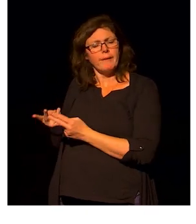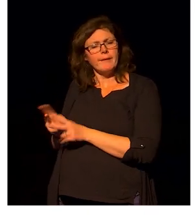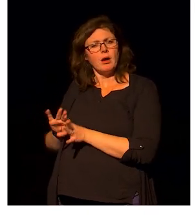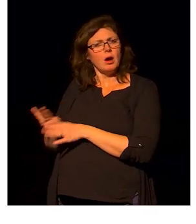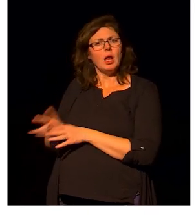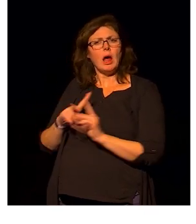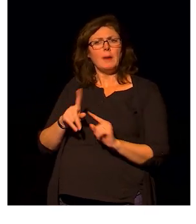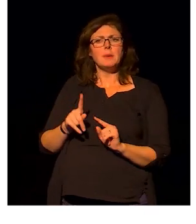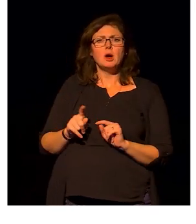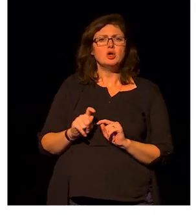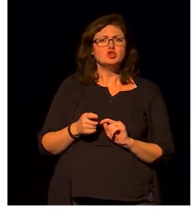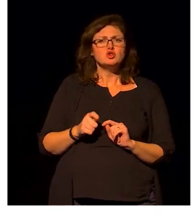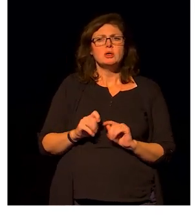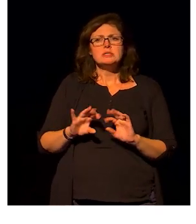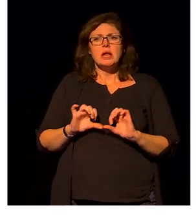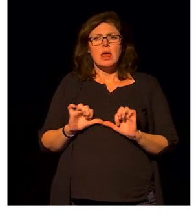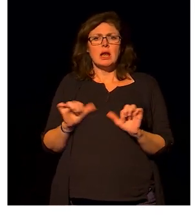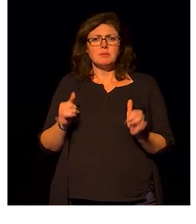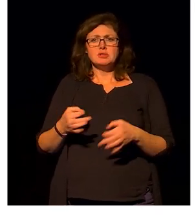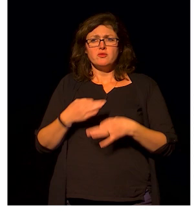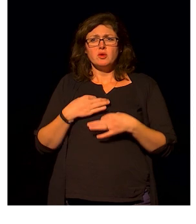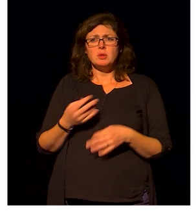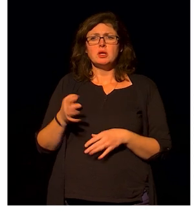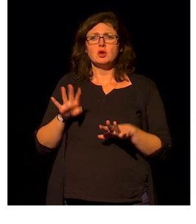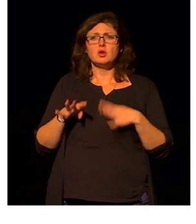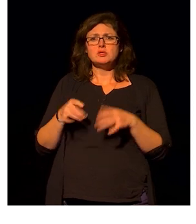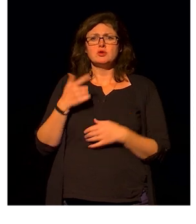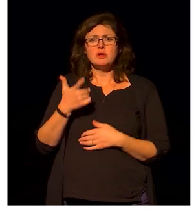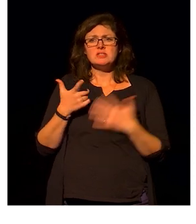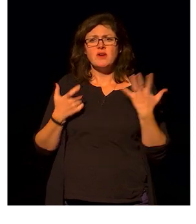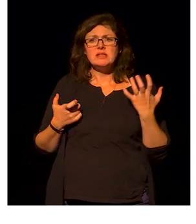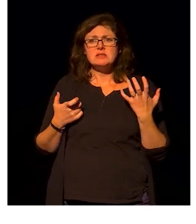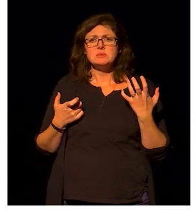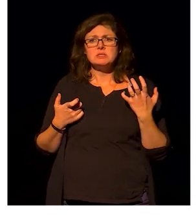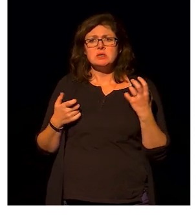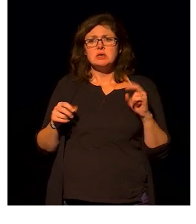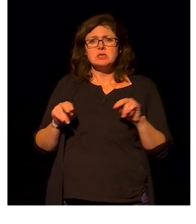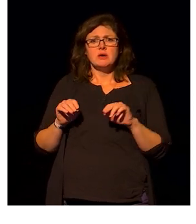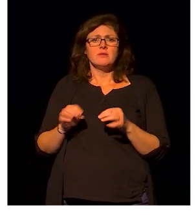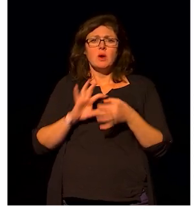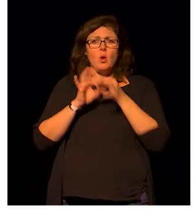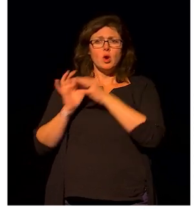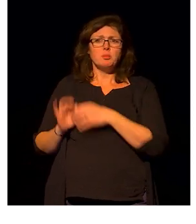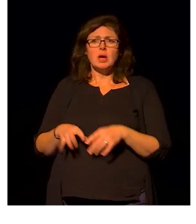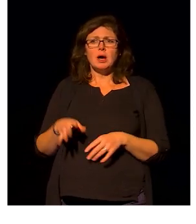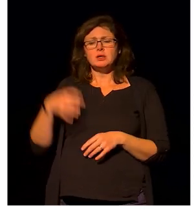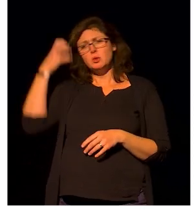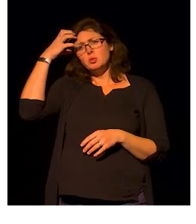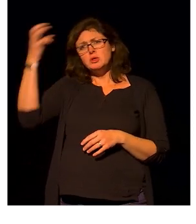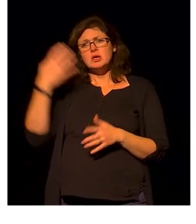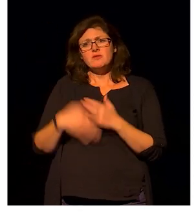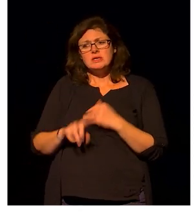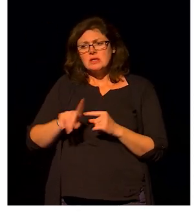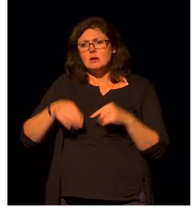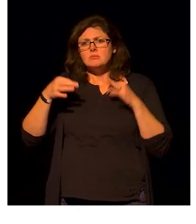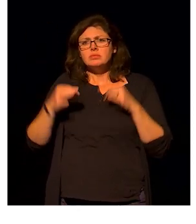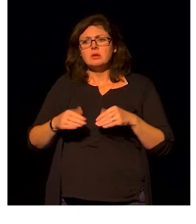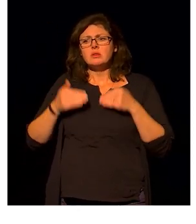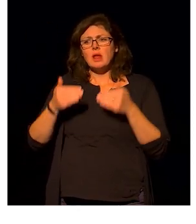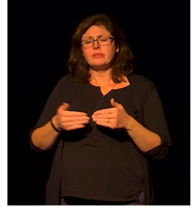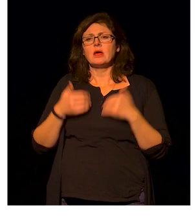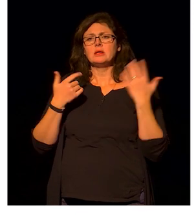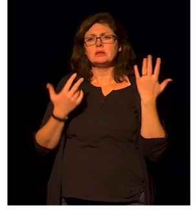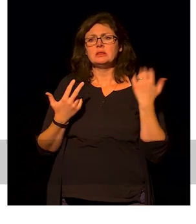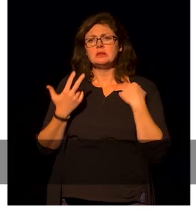die Schlüsselerlebnisse für mich waren 1972 die Olympiade in München. Und dann 73 der Krieg und dann